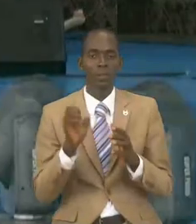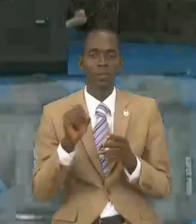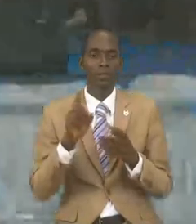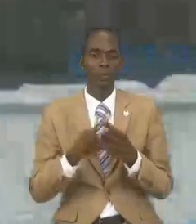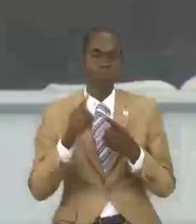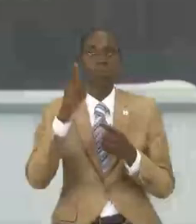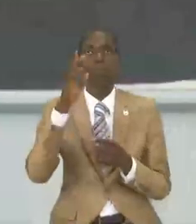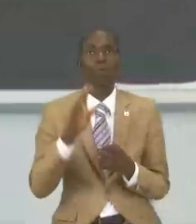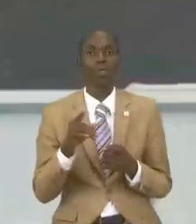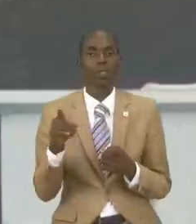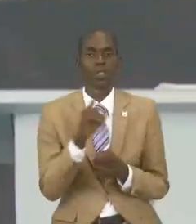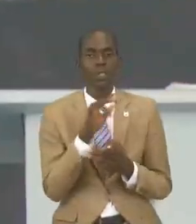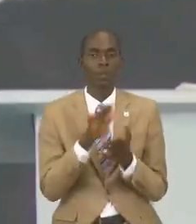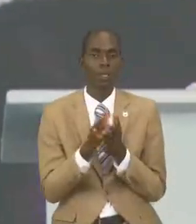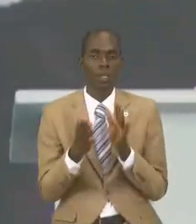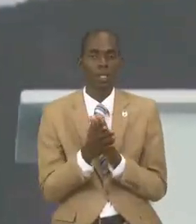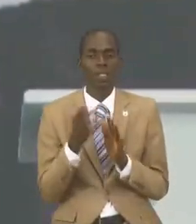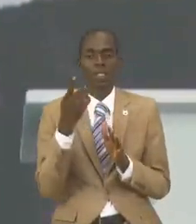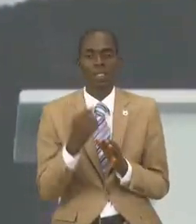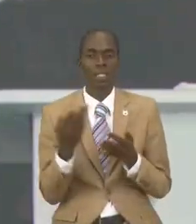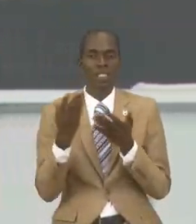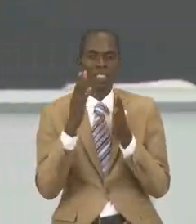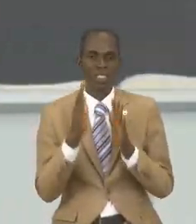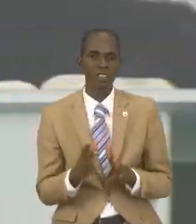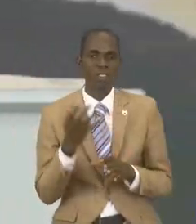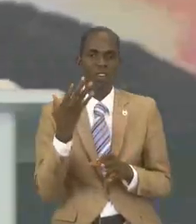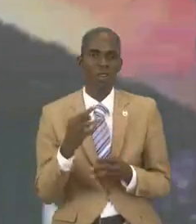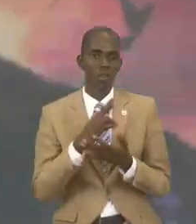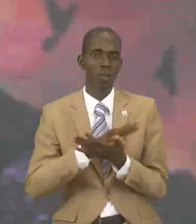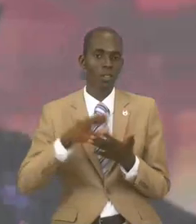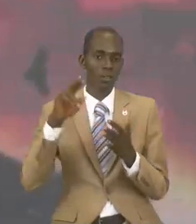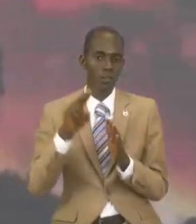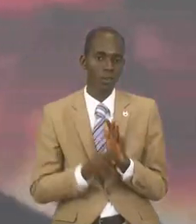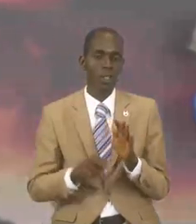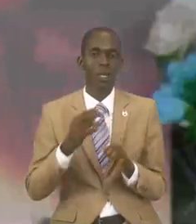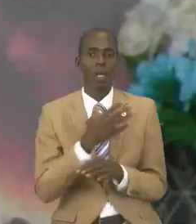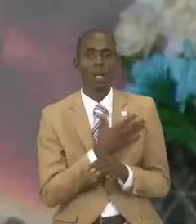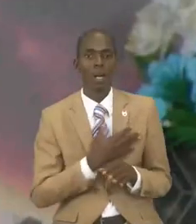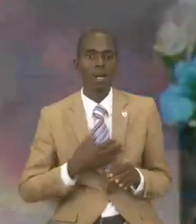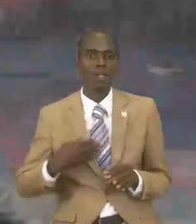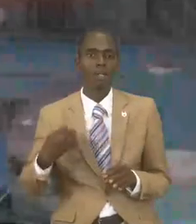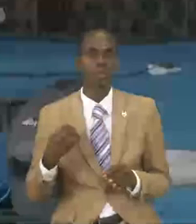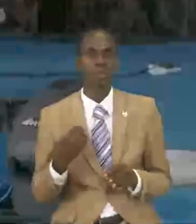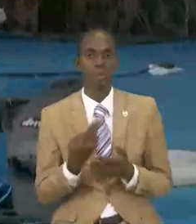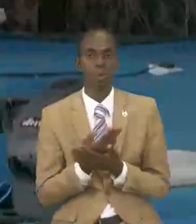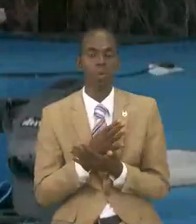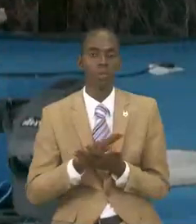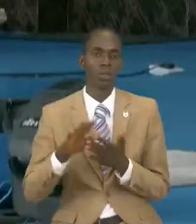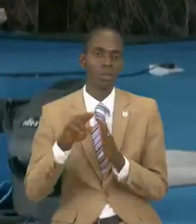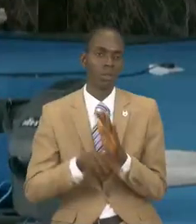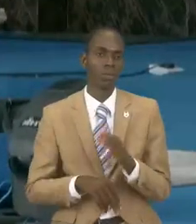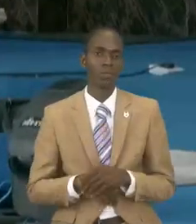Dieu, vous avez pour fruit la sainteté et pour fin la